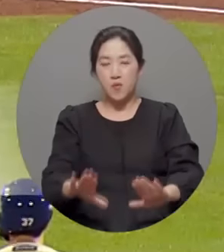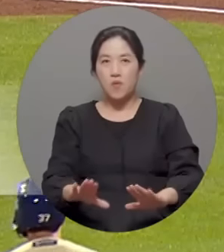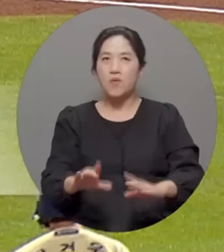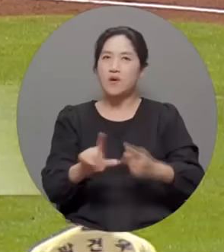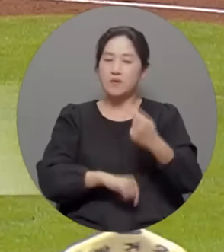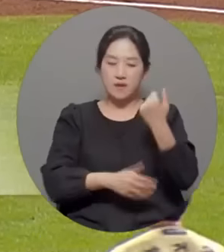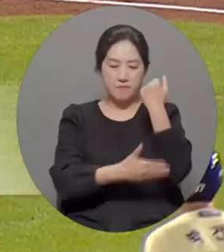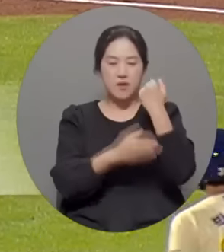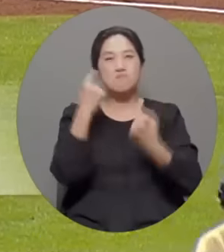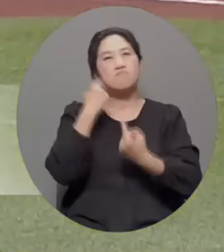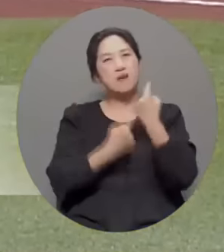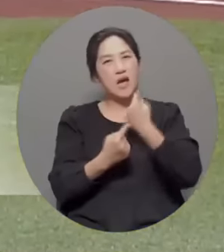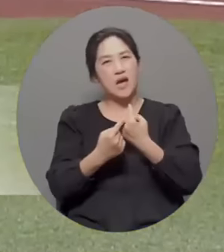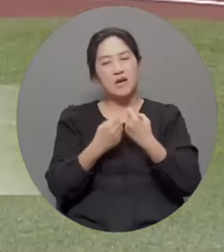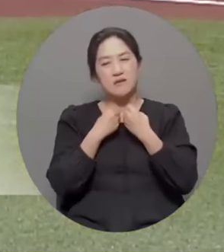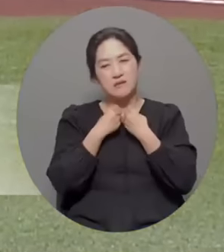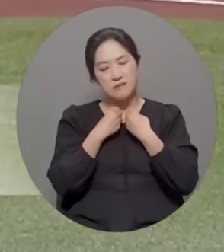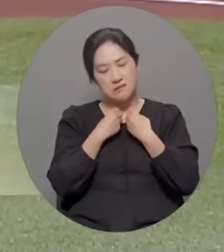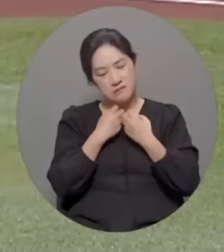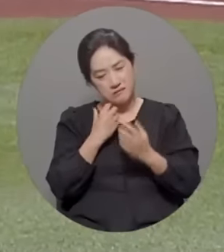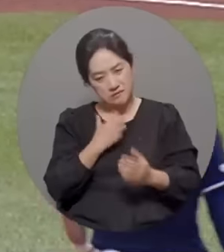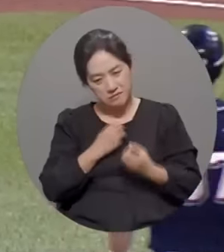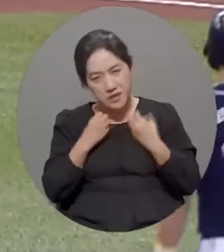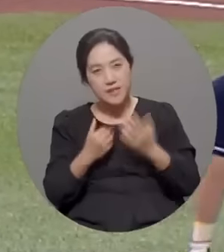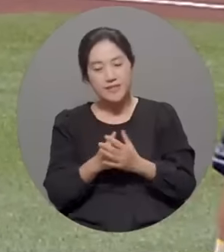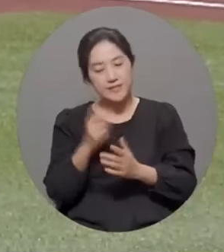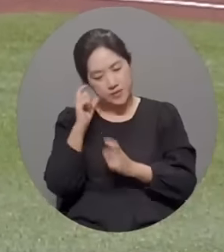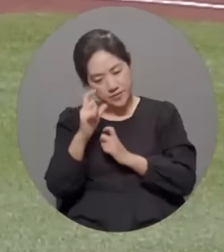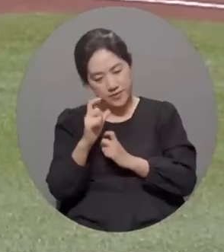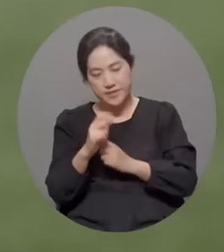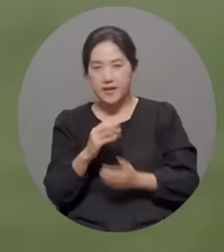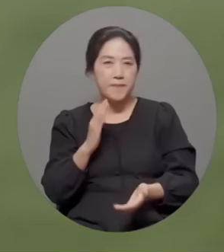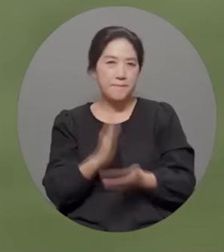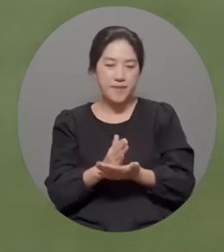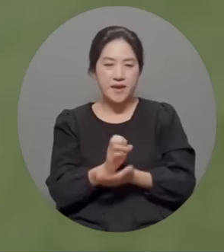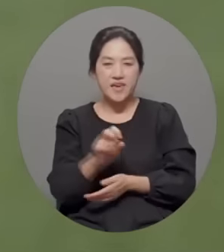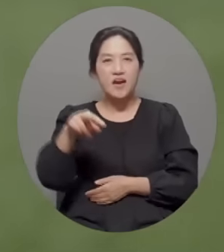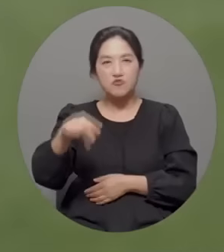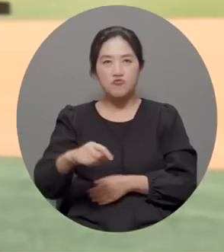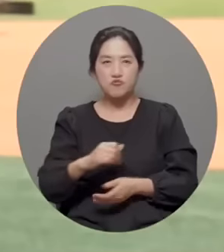팔꿈치 부상까지 겹치자 고심 끝에 전격 야수 변신을